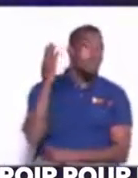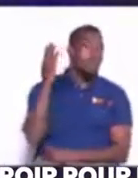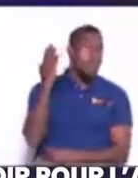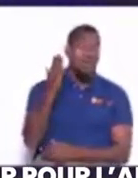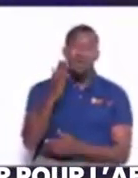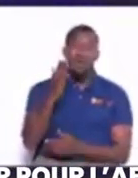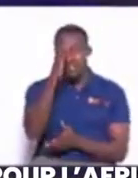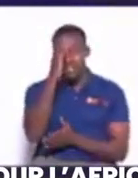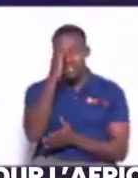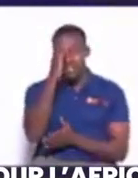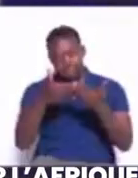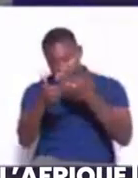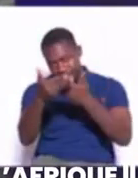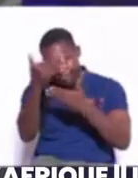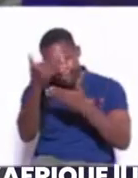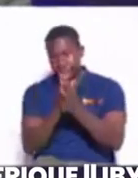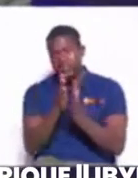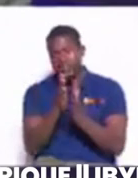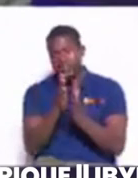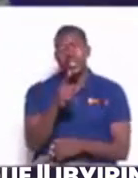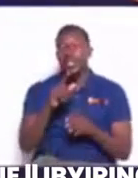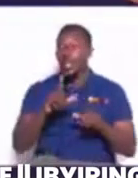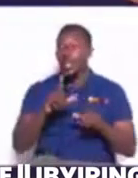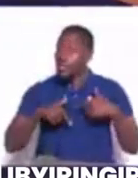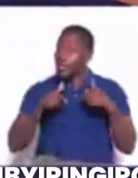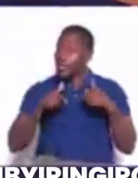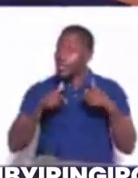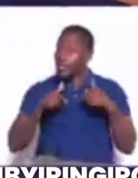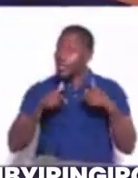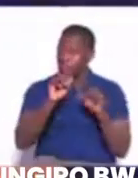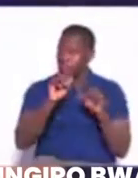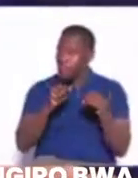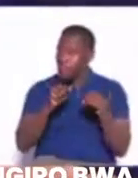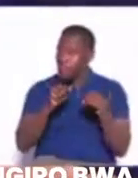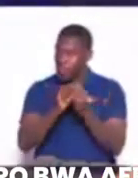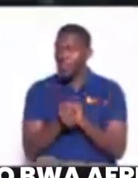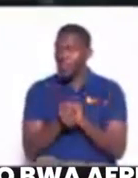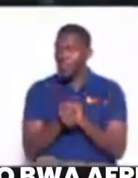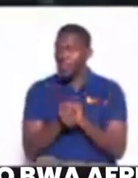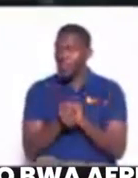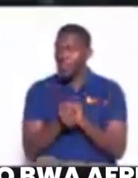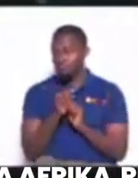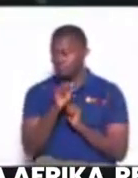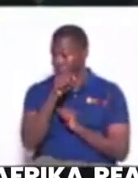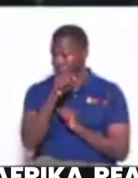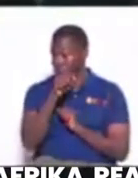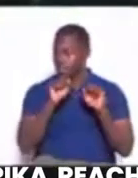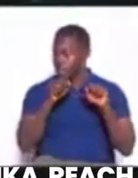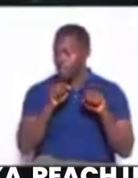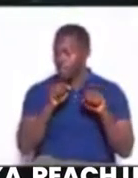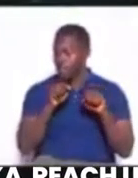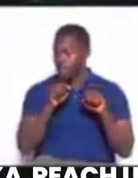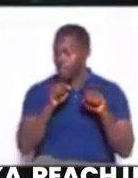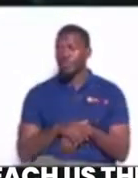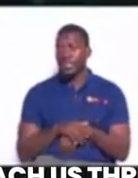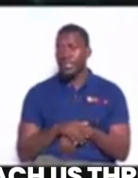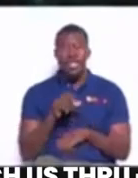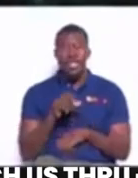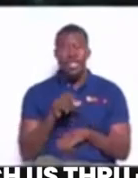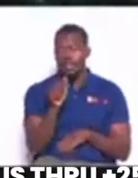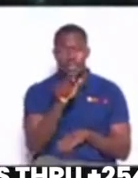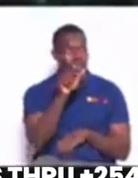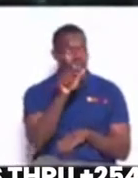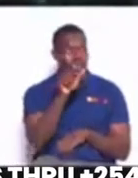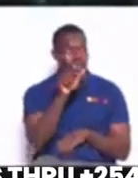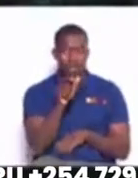anaongea na wewe. Your life can be changed, maisha yako yanaweza kubadilishwa. We're going to pray. Tunaenda kuomba sasa. Those of you at the altar, leo hapa pia